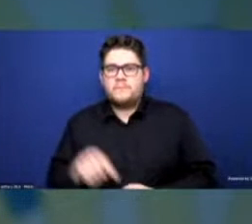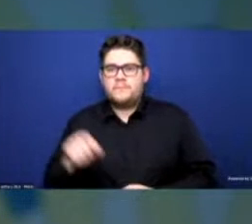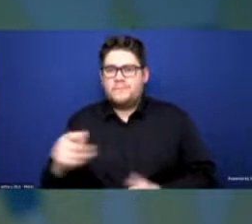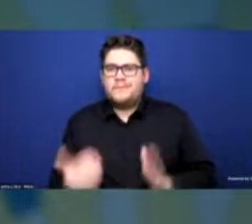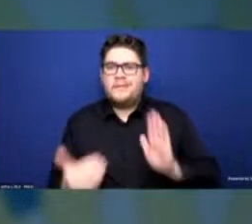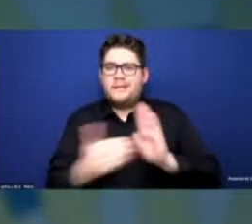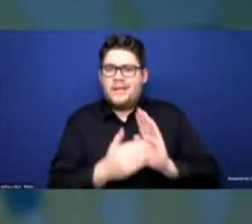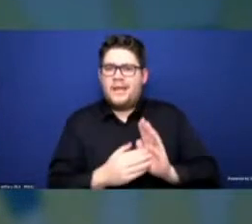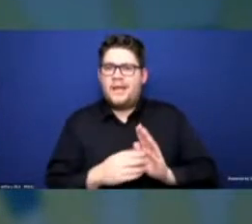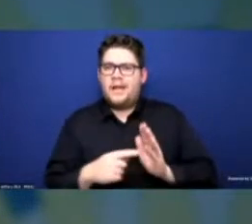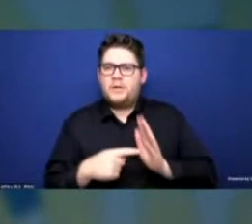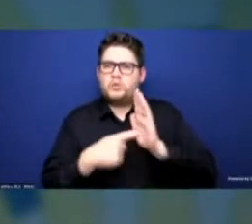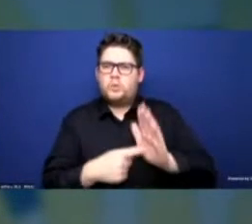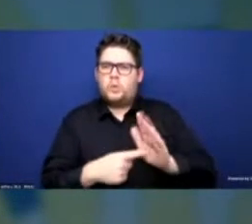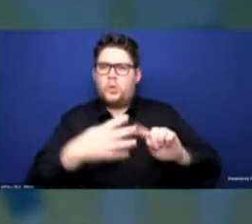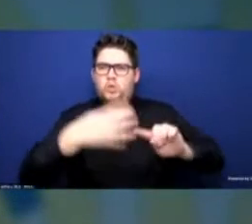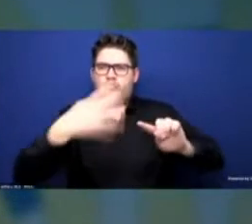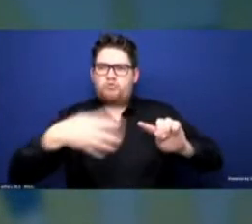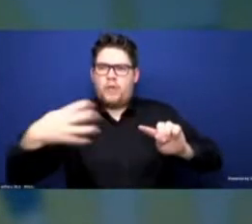的这个分布情况。